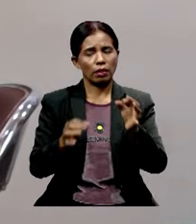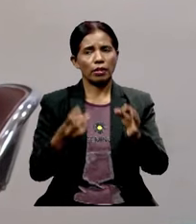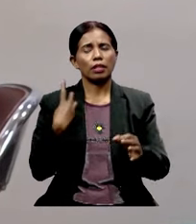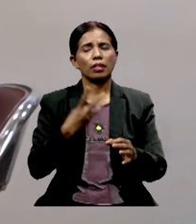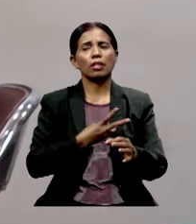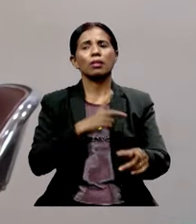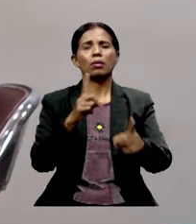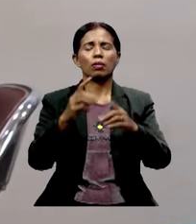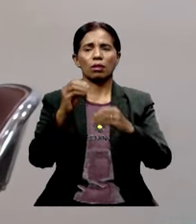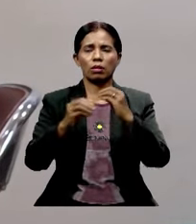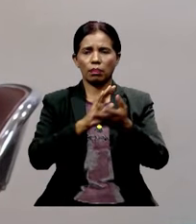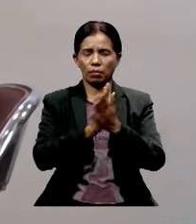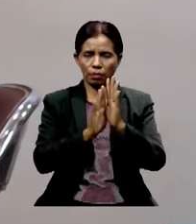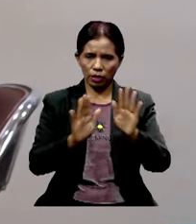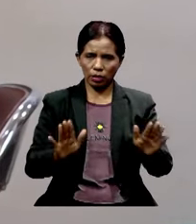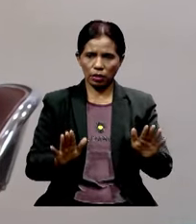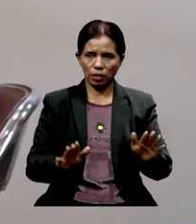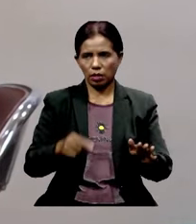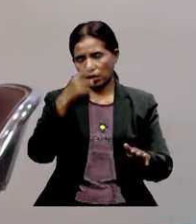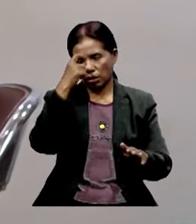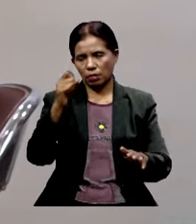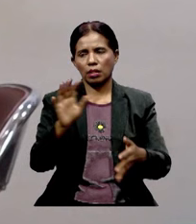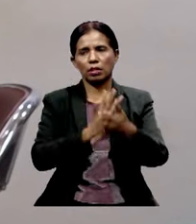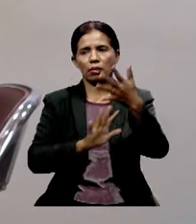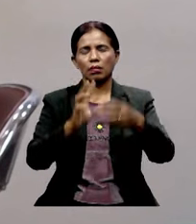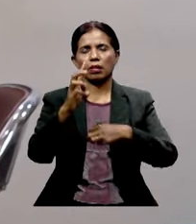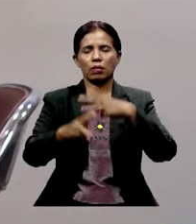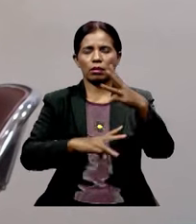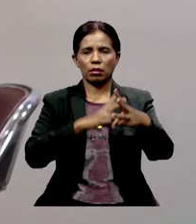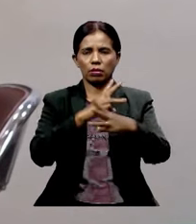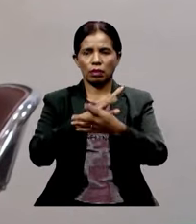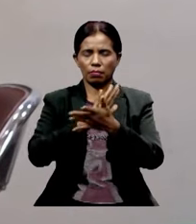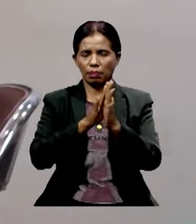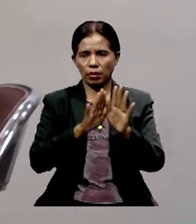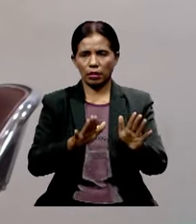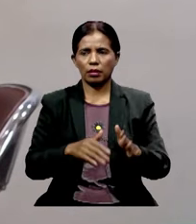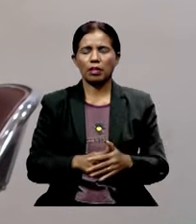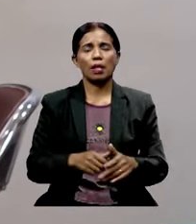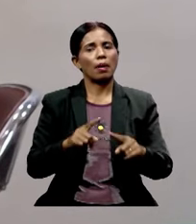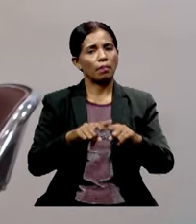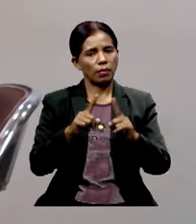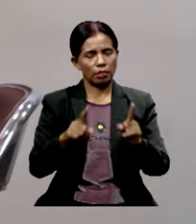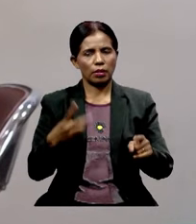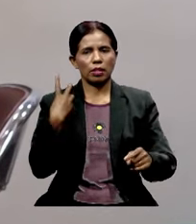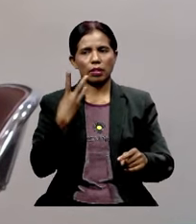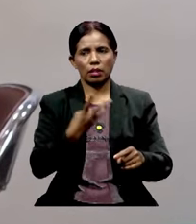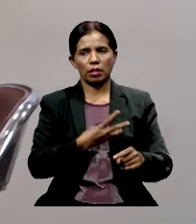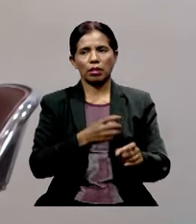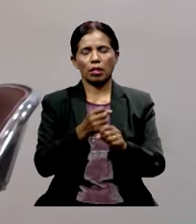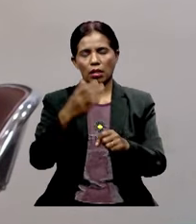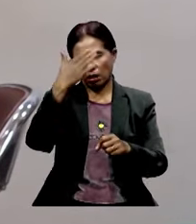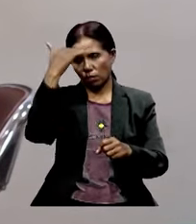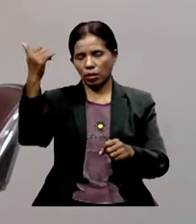lihat kau nambah pas tambah hari selebrasi deh luar mundial pas niya mabe itu halu hati